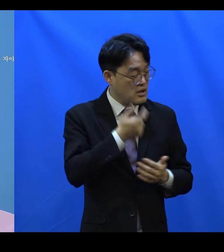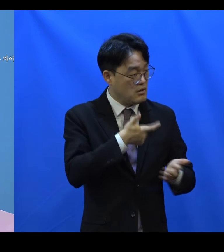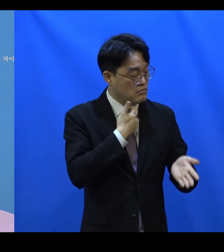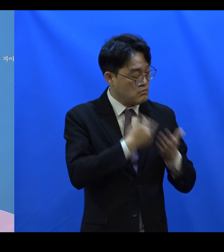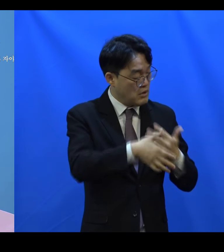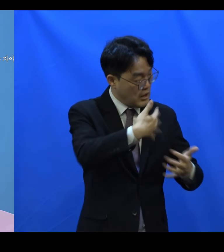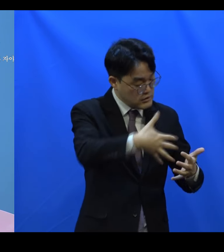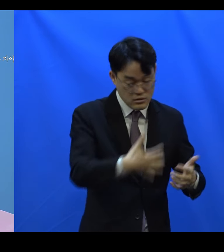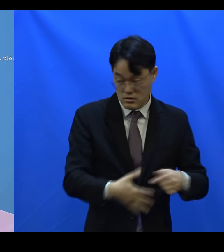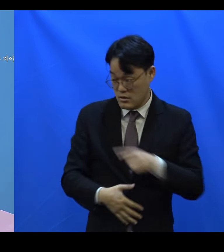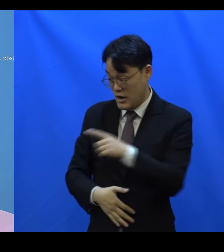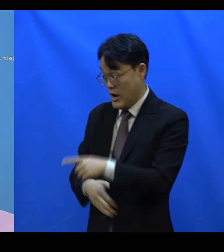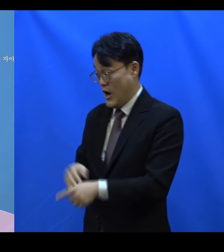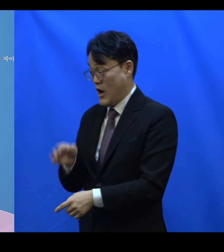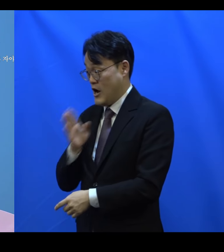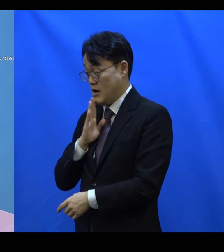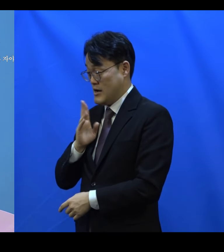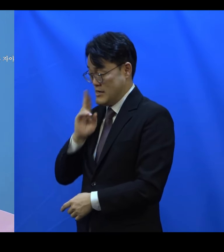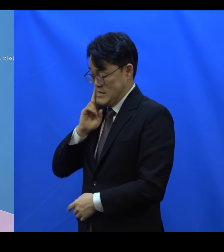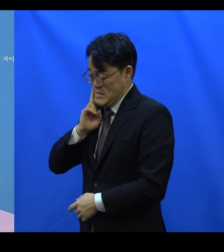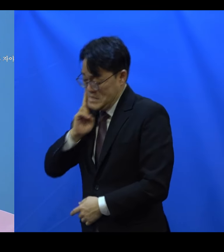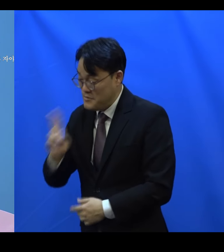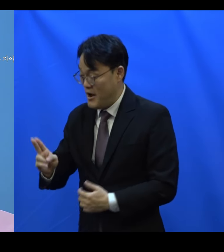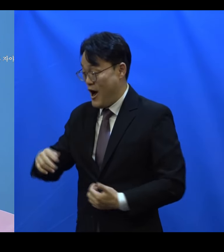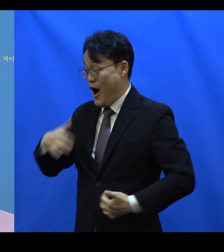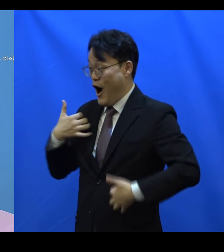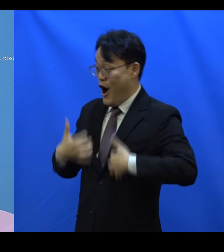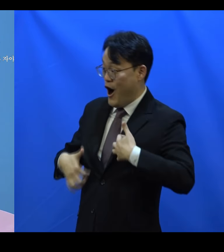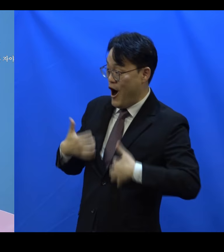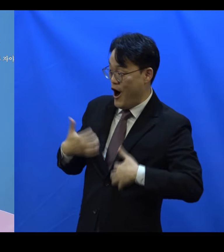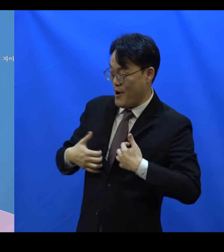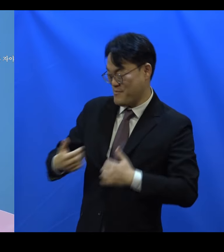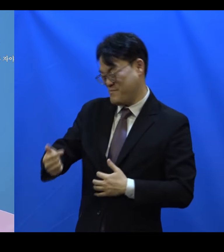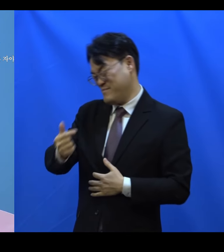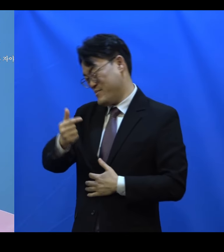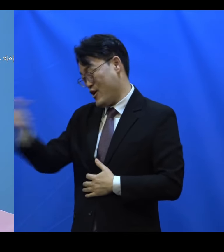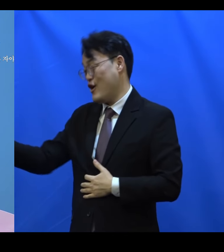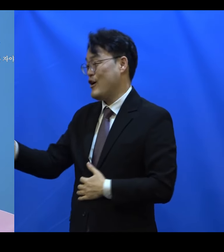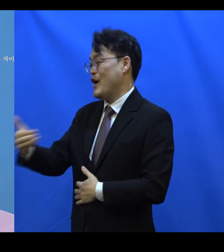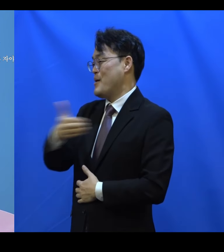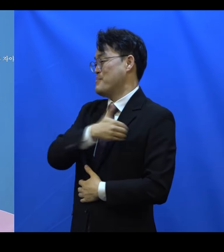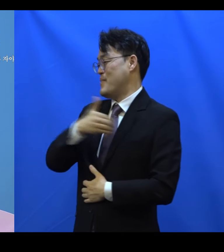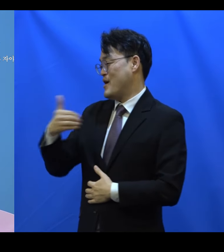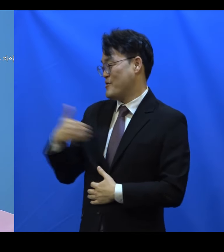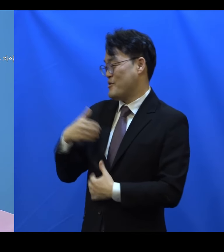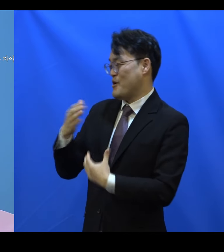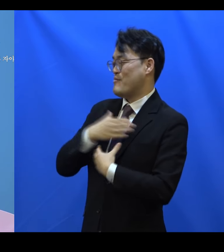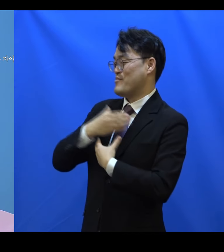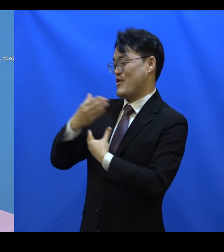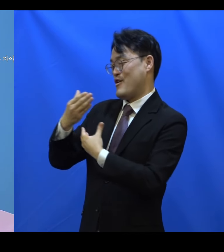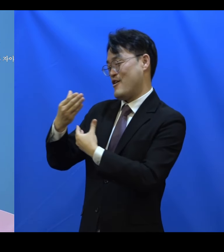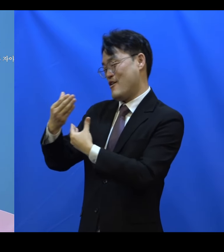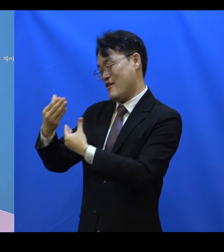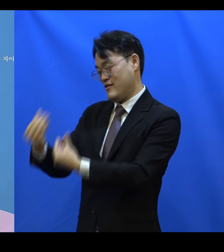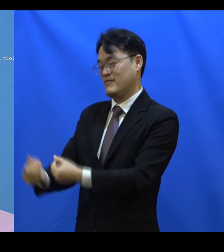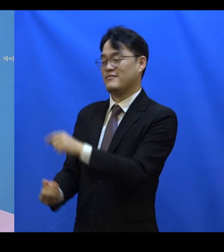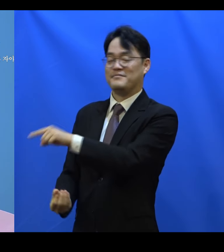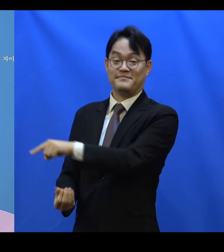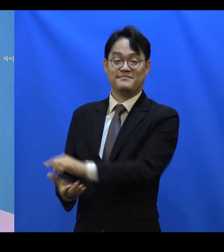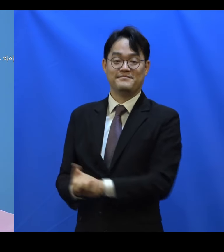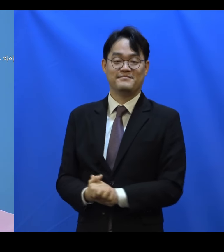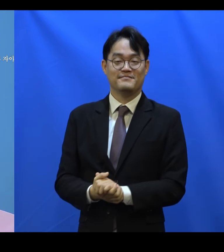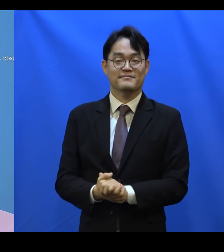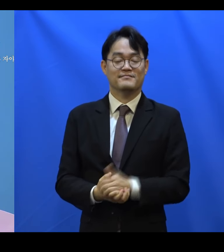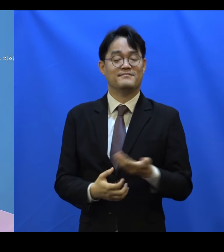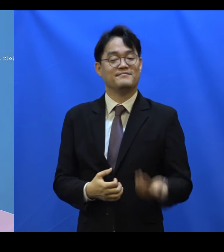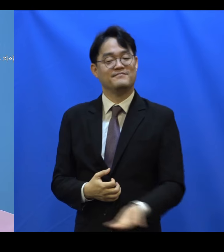그 안에는 세상에 줄 수 없는 깊은 만족과 평안을 동반하고 있다.